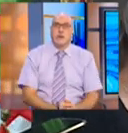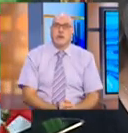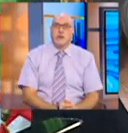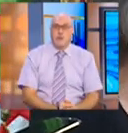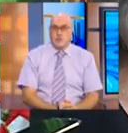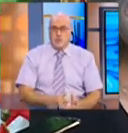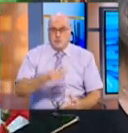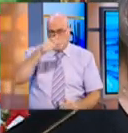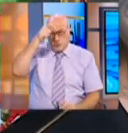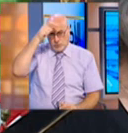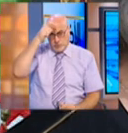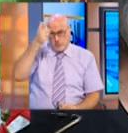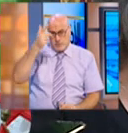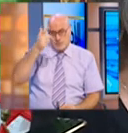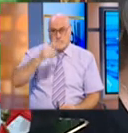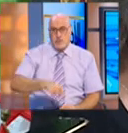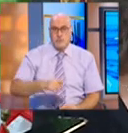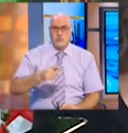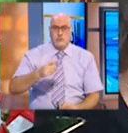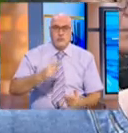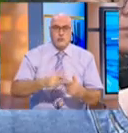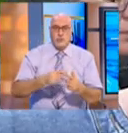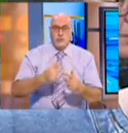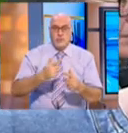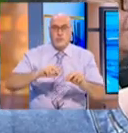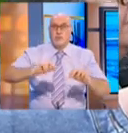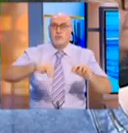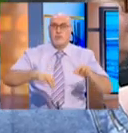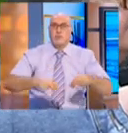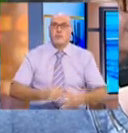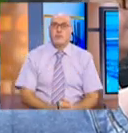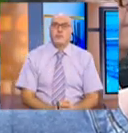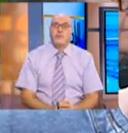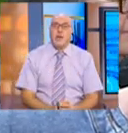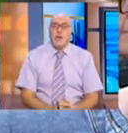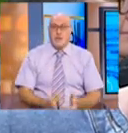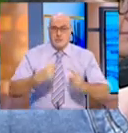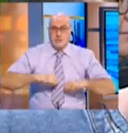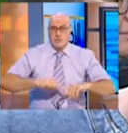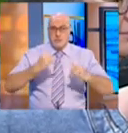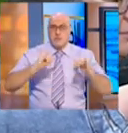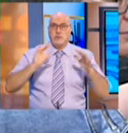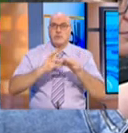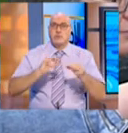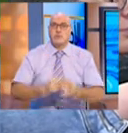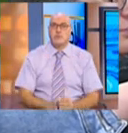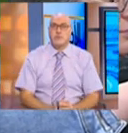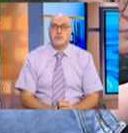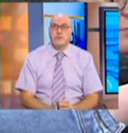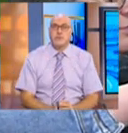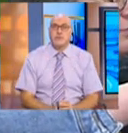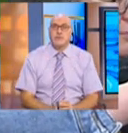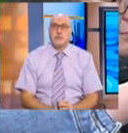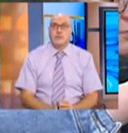أكدنا على ضرورة معناها مواصلته وتطويره. كذلك وقعنا على عدة مجالات